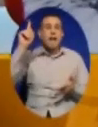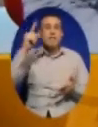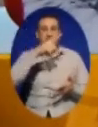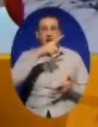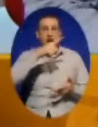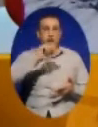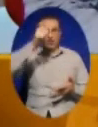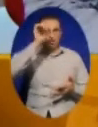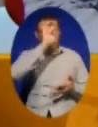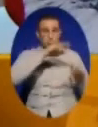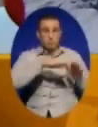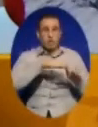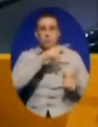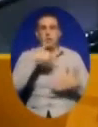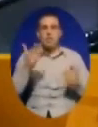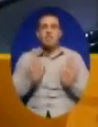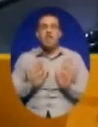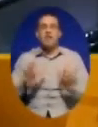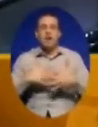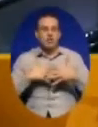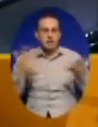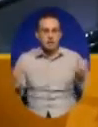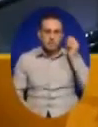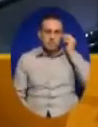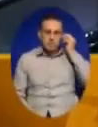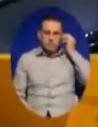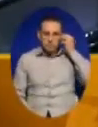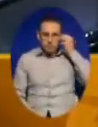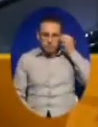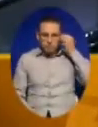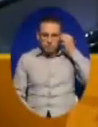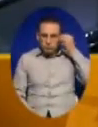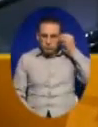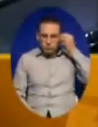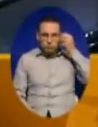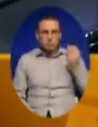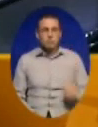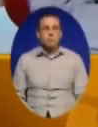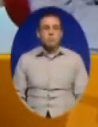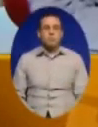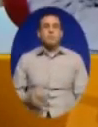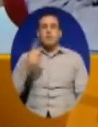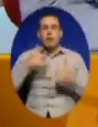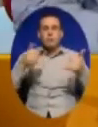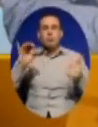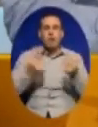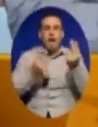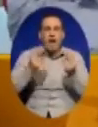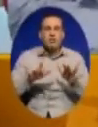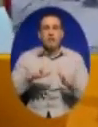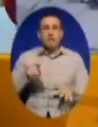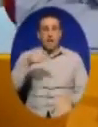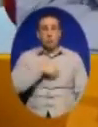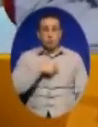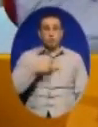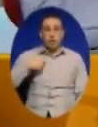למשל להקמת תעשיית ההון סיכון. העלייה מרוסיה, גם היא יש לה משמעות מאוד מאוד גדולה לכל ההתפתחות של ההייטק. אז התכונות